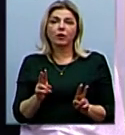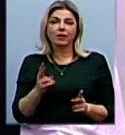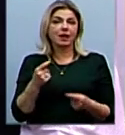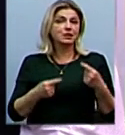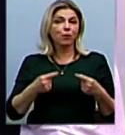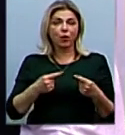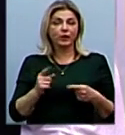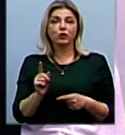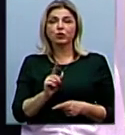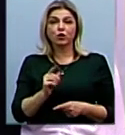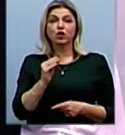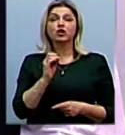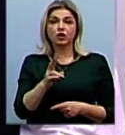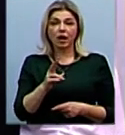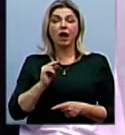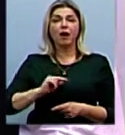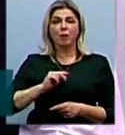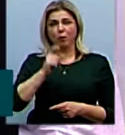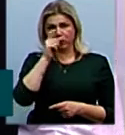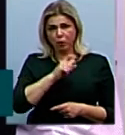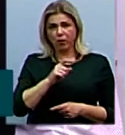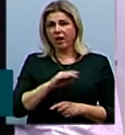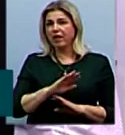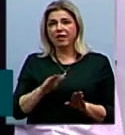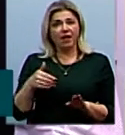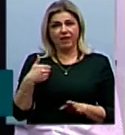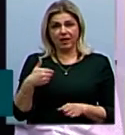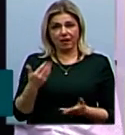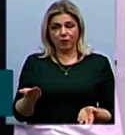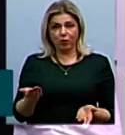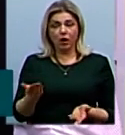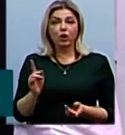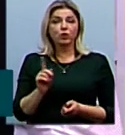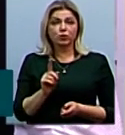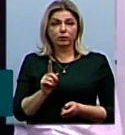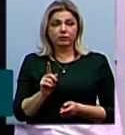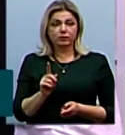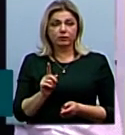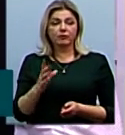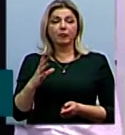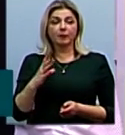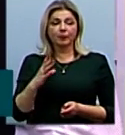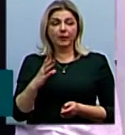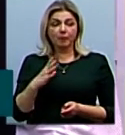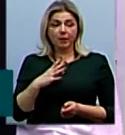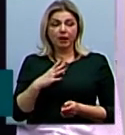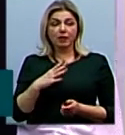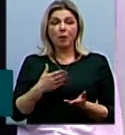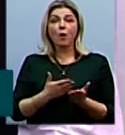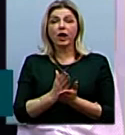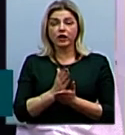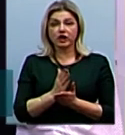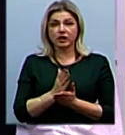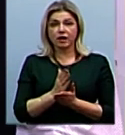спорит с тем, что ЖЭКи работали плохо и неэффективно. И то, что вмешался политический момент